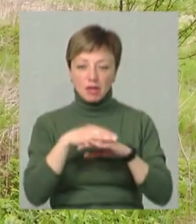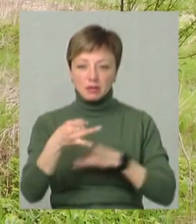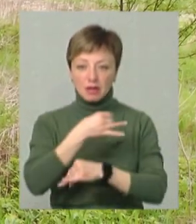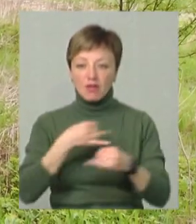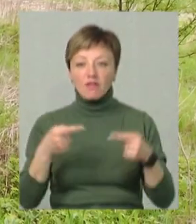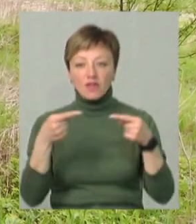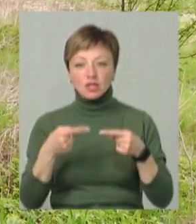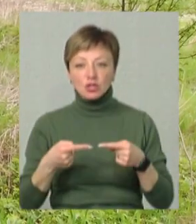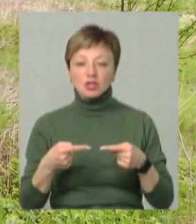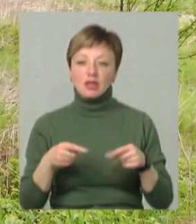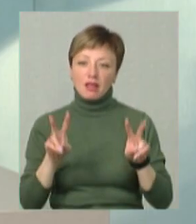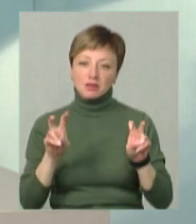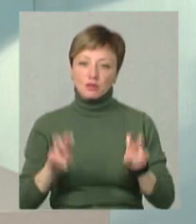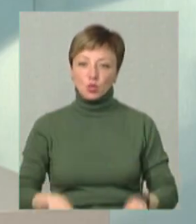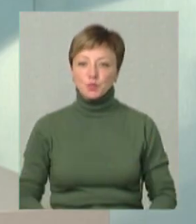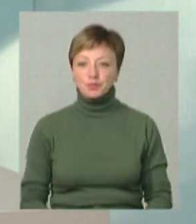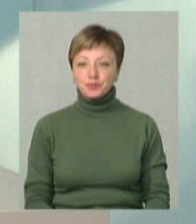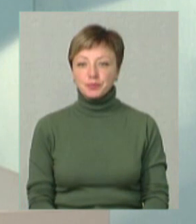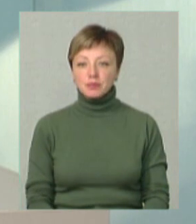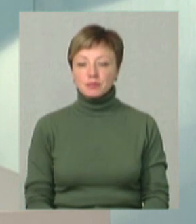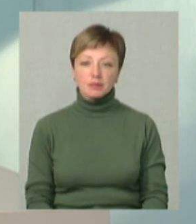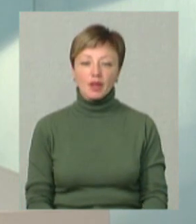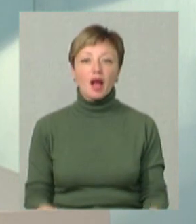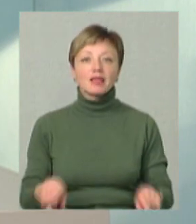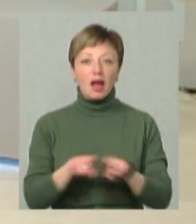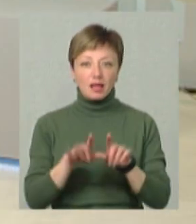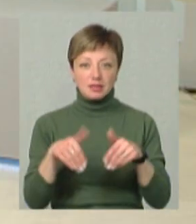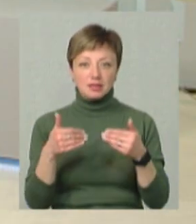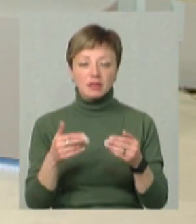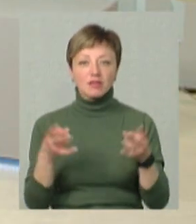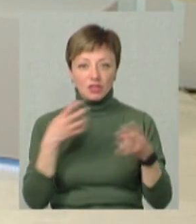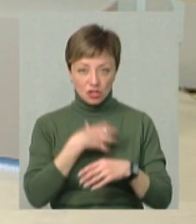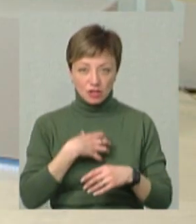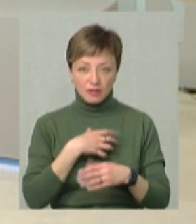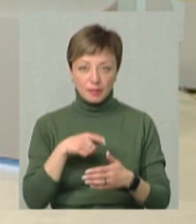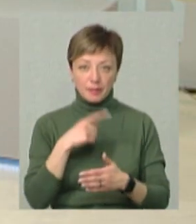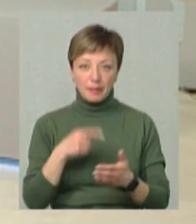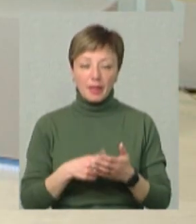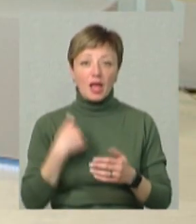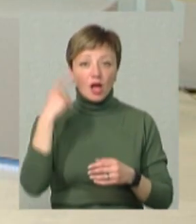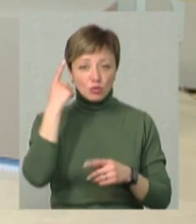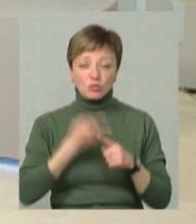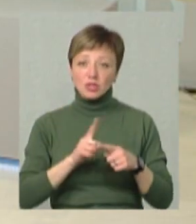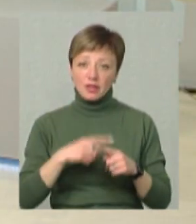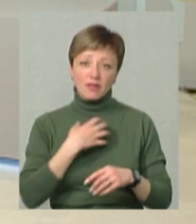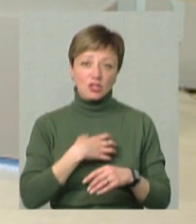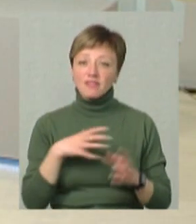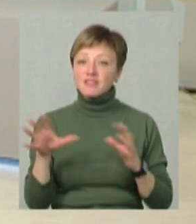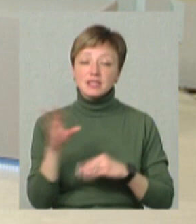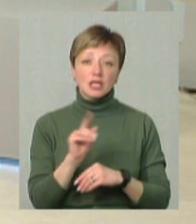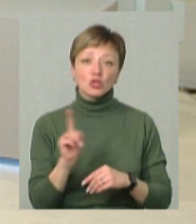ми визначимося з конкретною назвою. А такі ініціативи наскільки важливі? Ну, я думаю, що це важливо. Все,